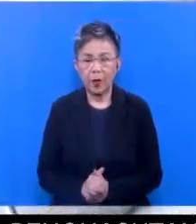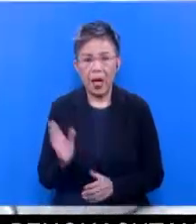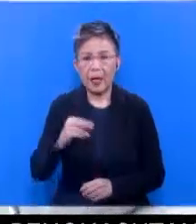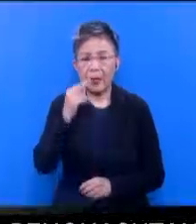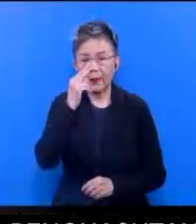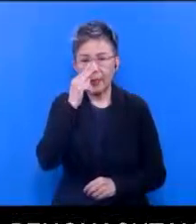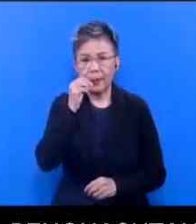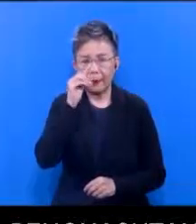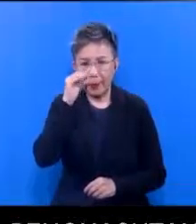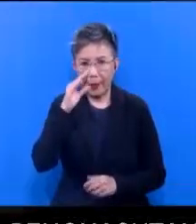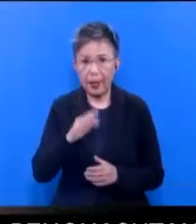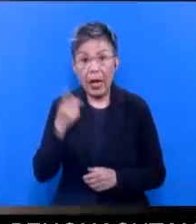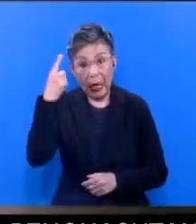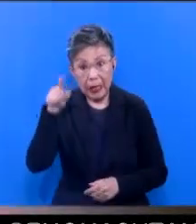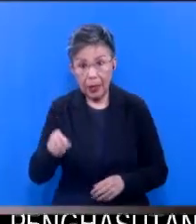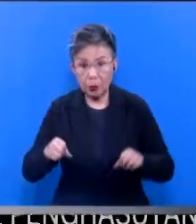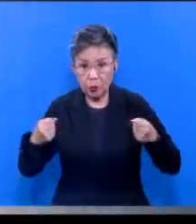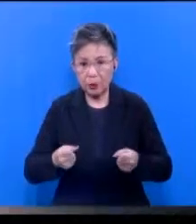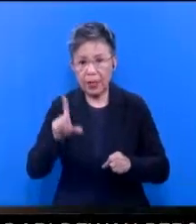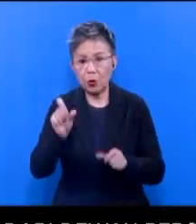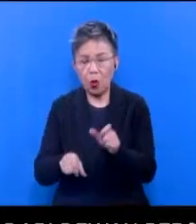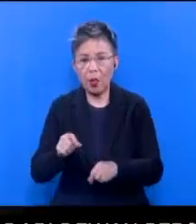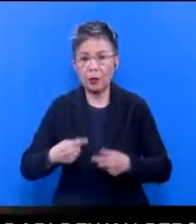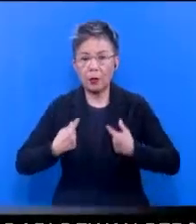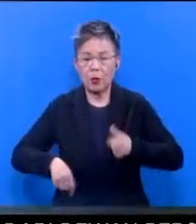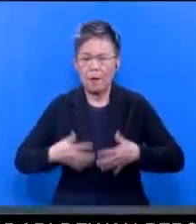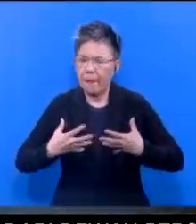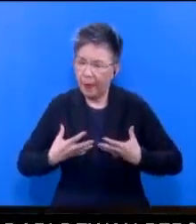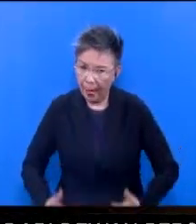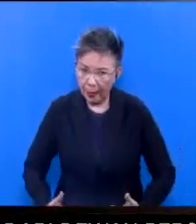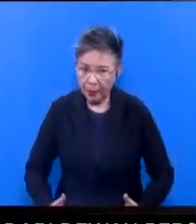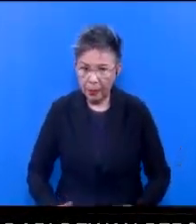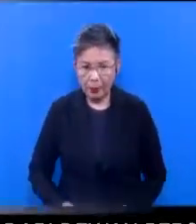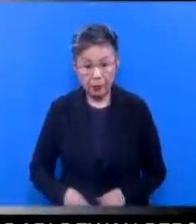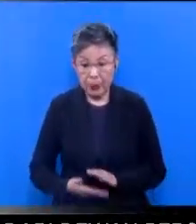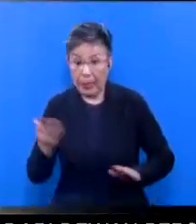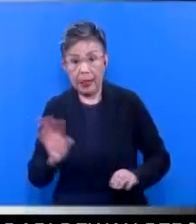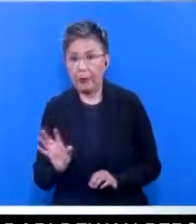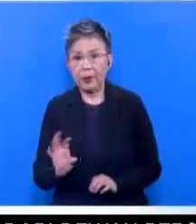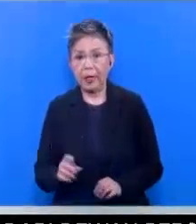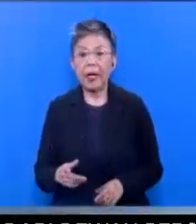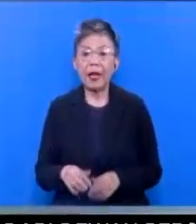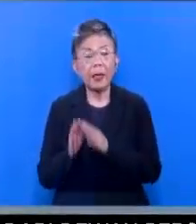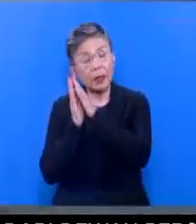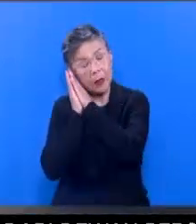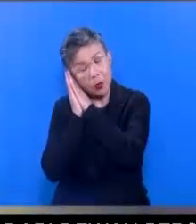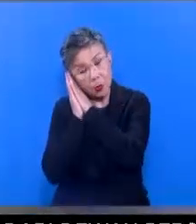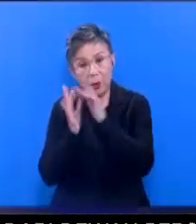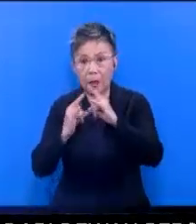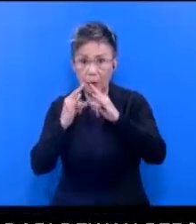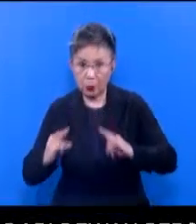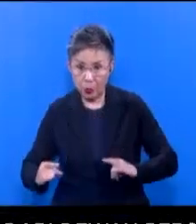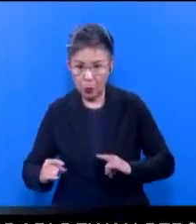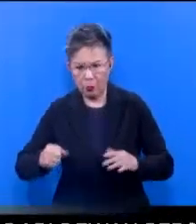pagi. Akibat insiden ini, seorang pengungsi terluka parah. Ia tidak sempat menghindar karena sedang tertidur lelap ketika